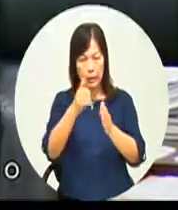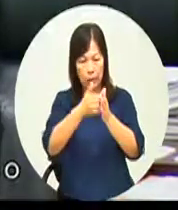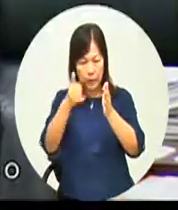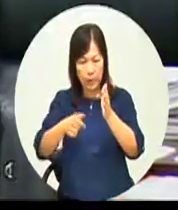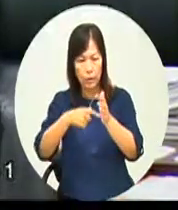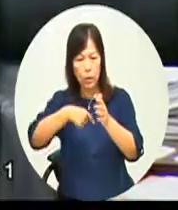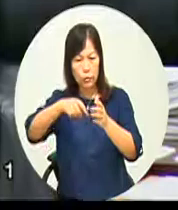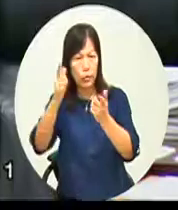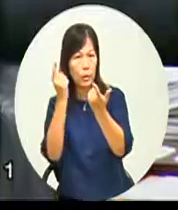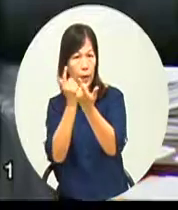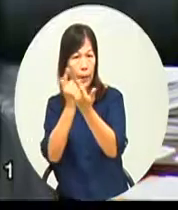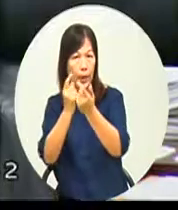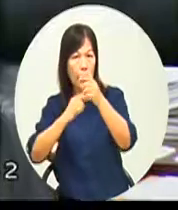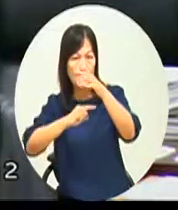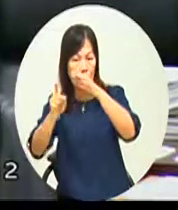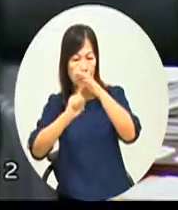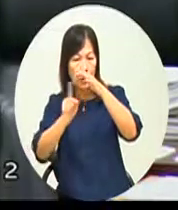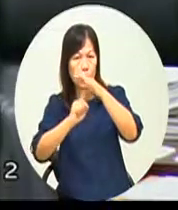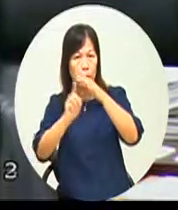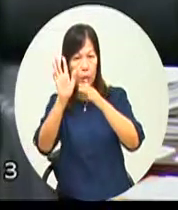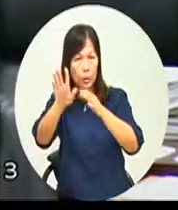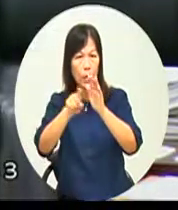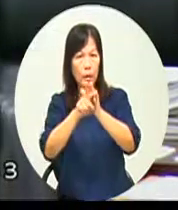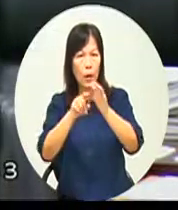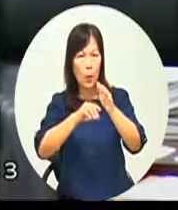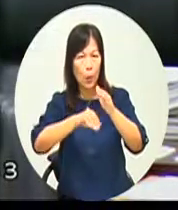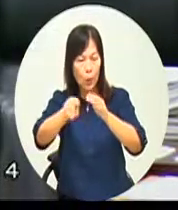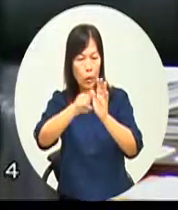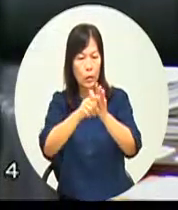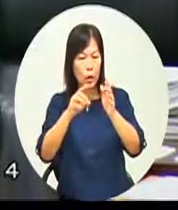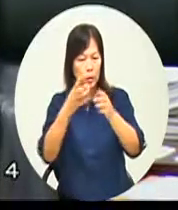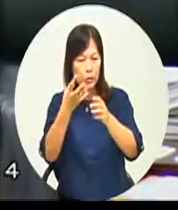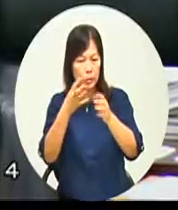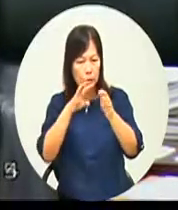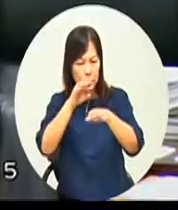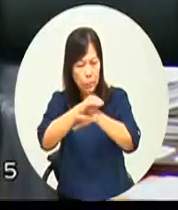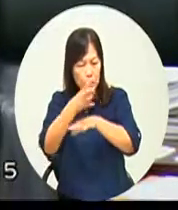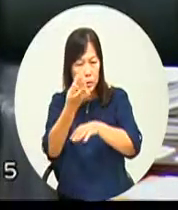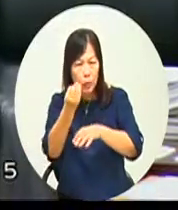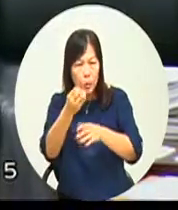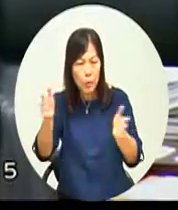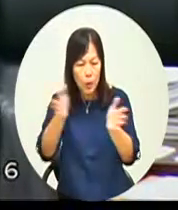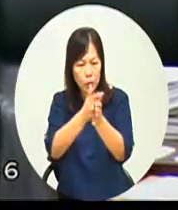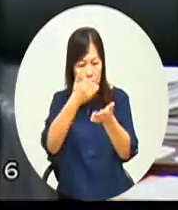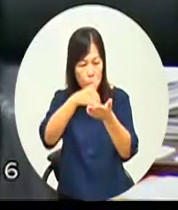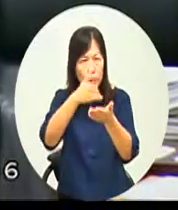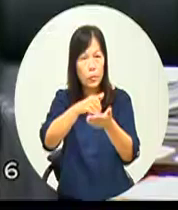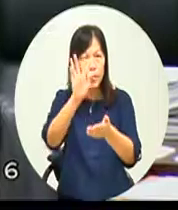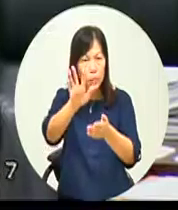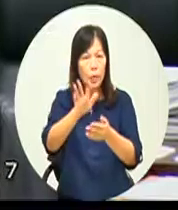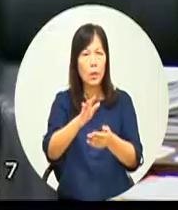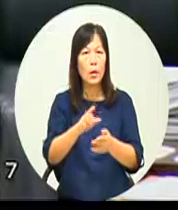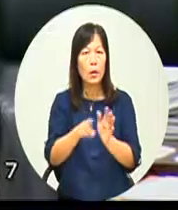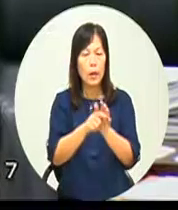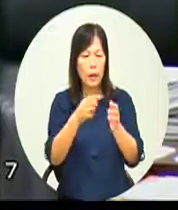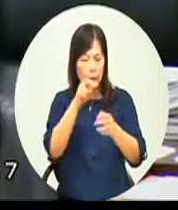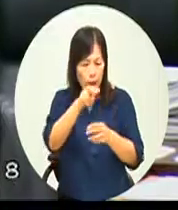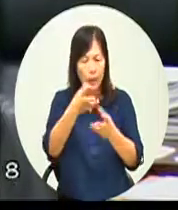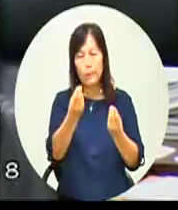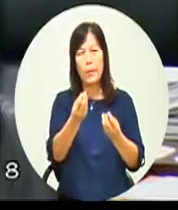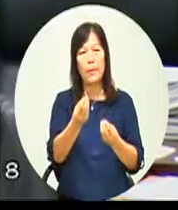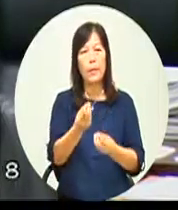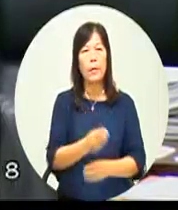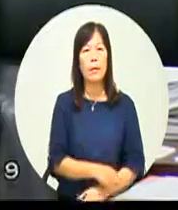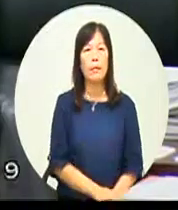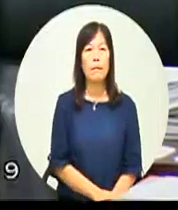北上的要经过高速公路的车流到底有多少，统计数据其实我们始终没看到，但